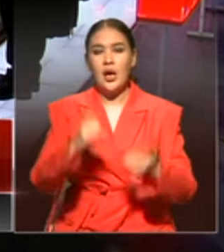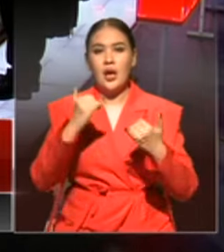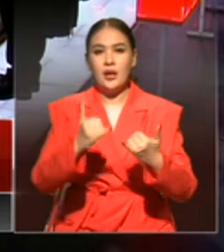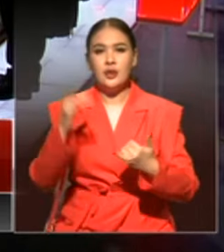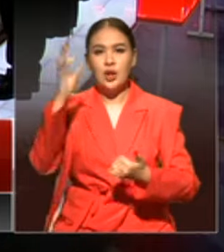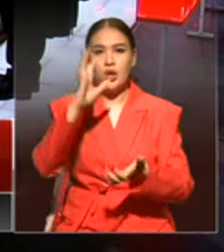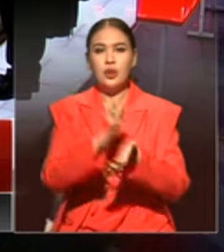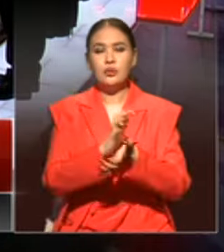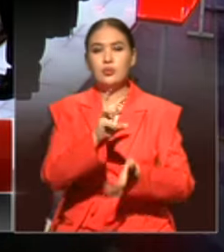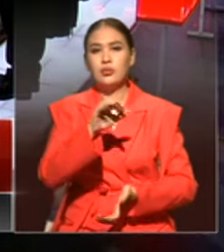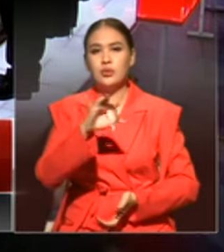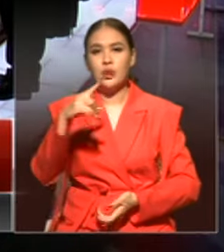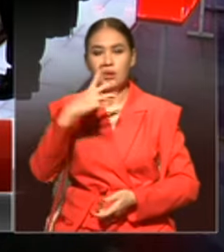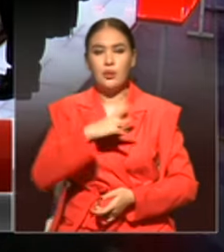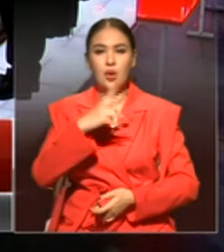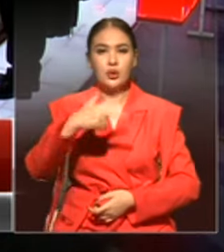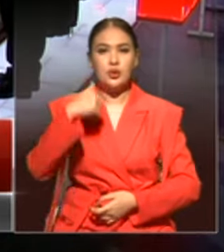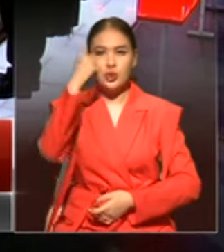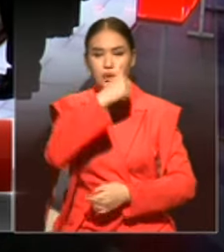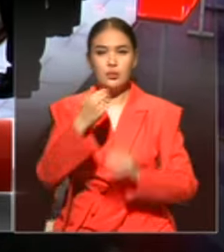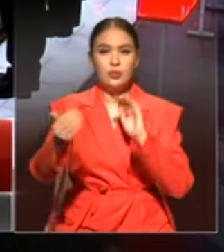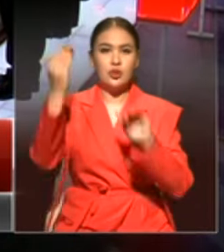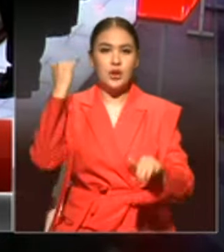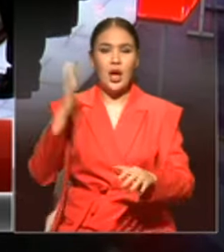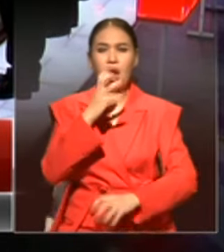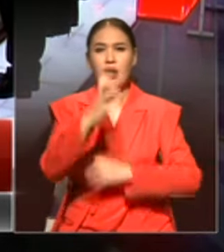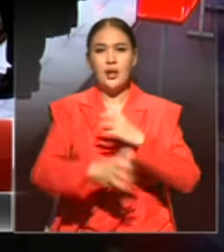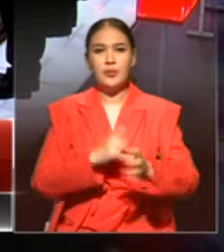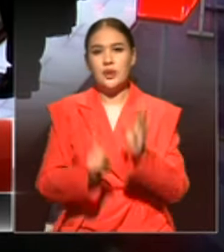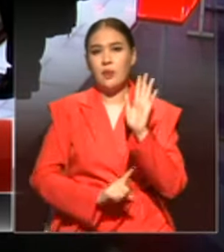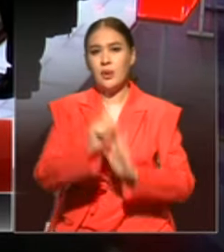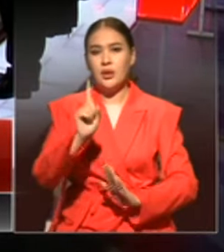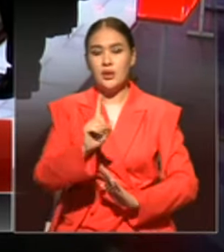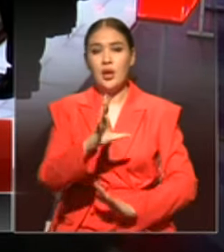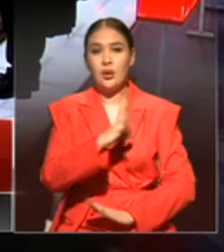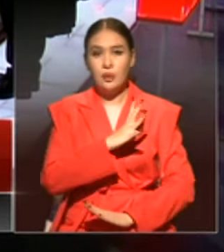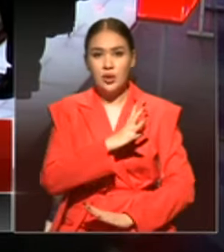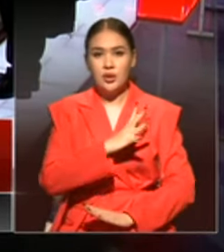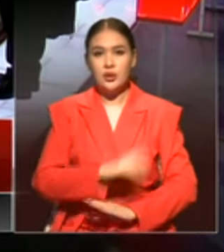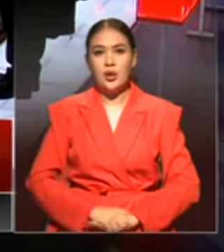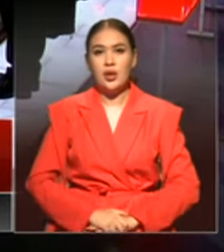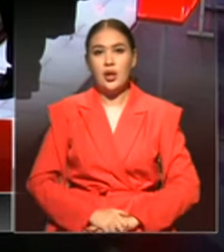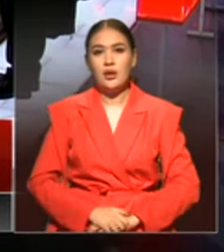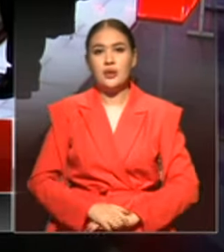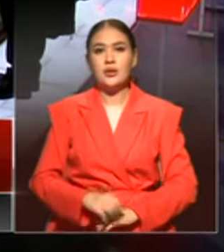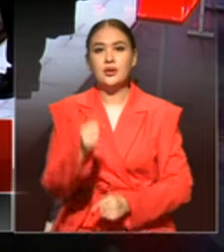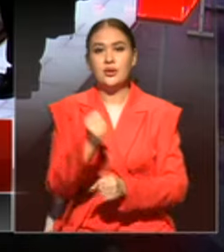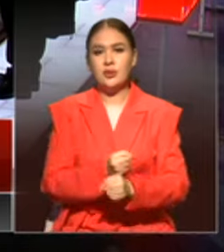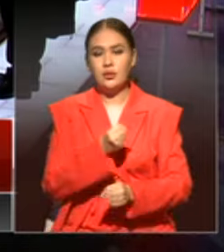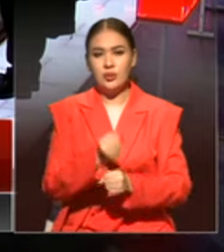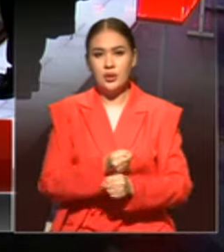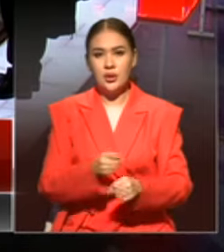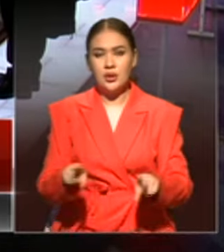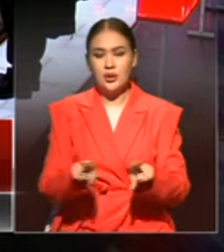негізгі мәселесі осыдан 30 жыл бұрын жаппай әлемде басталған еді. Енді өндірісте,